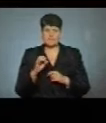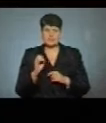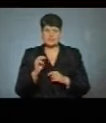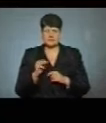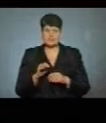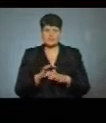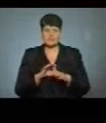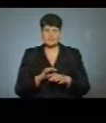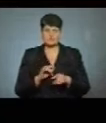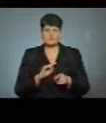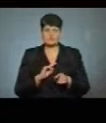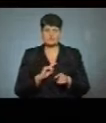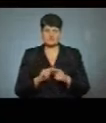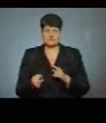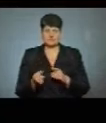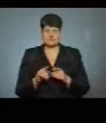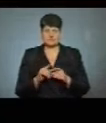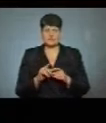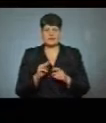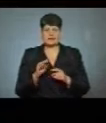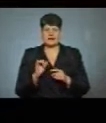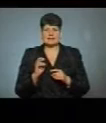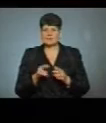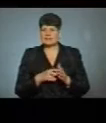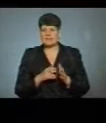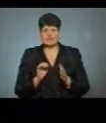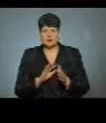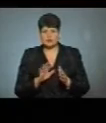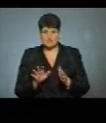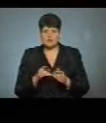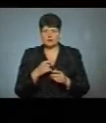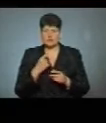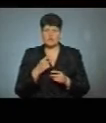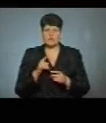саме експрес-тести. Вони не виключають і не говорять про те, що